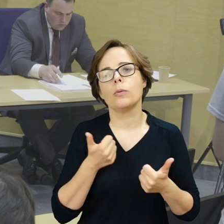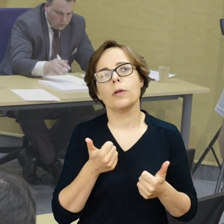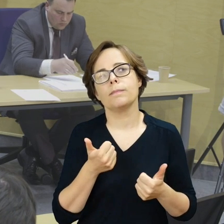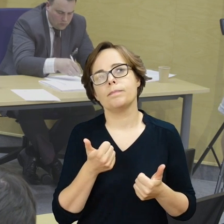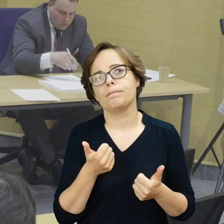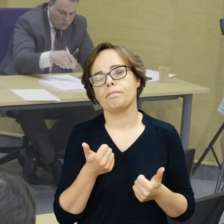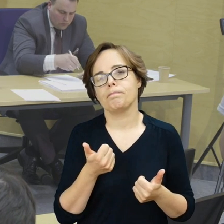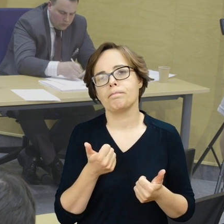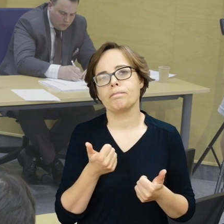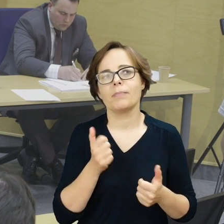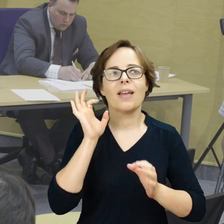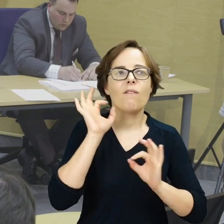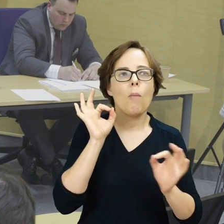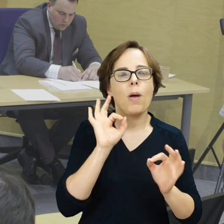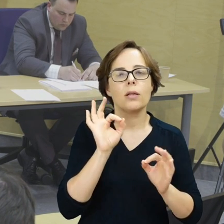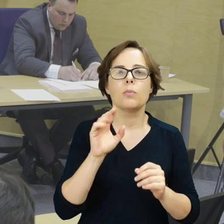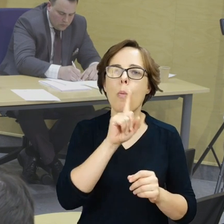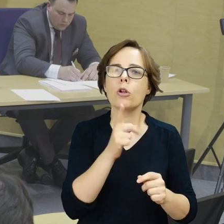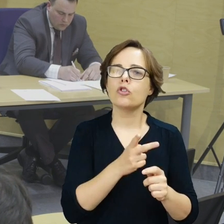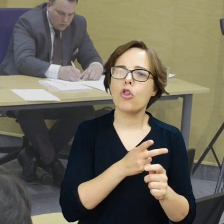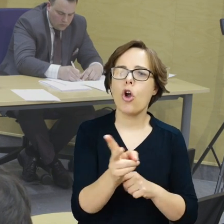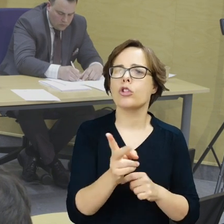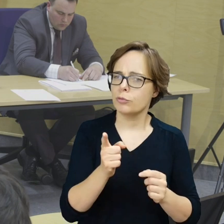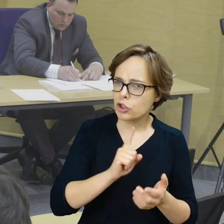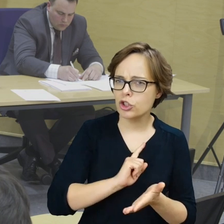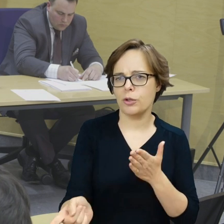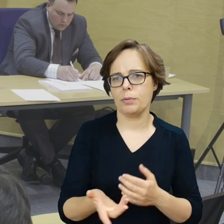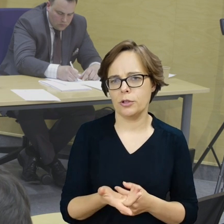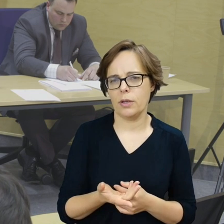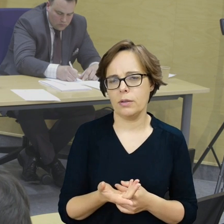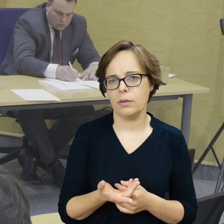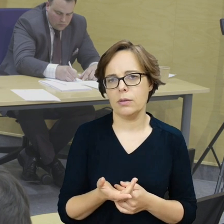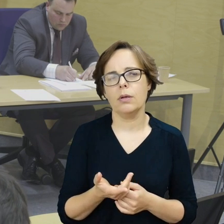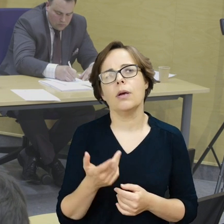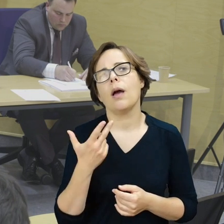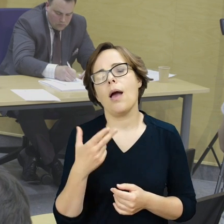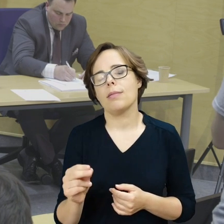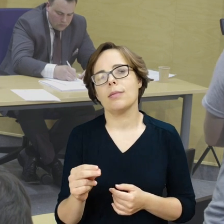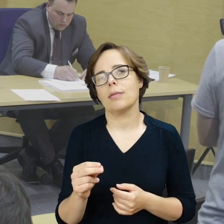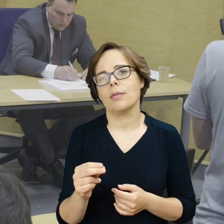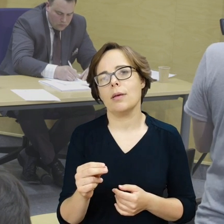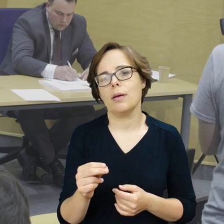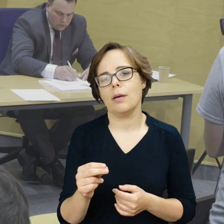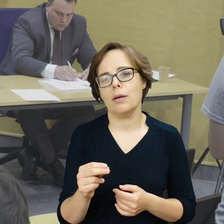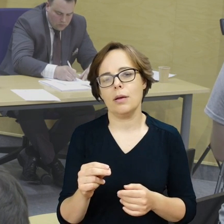do szybszego udostępnienia informacji publicznej, a nie tworzyły tego efektu, który kiedyś